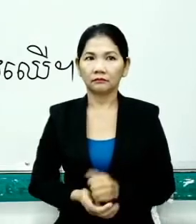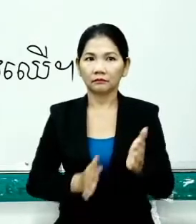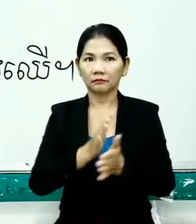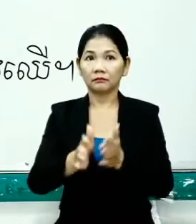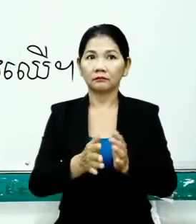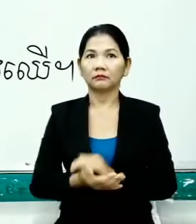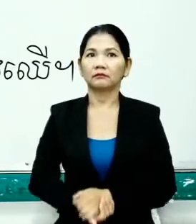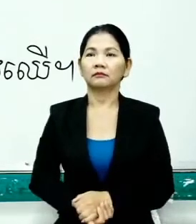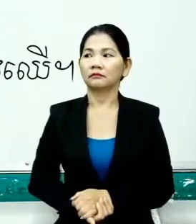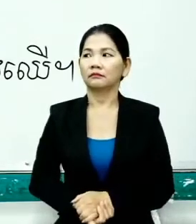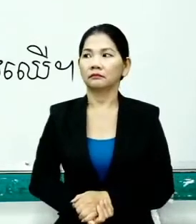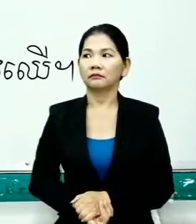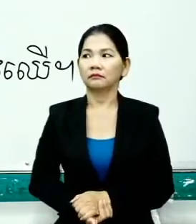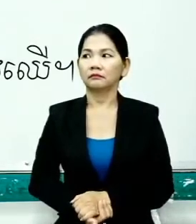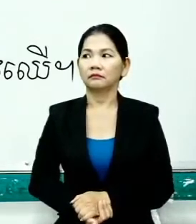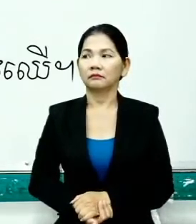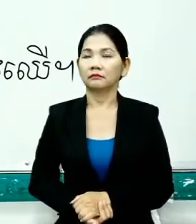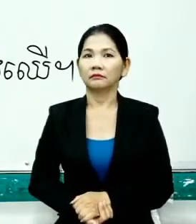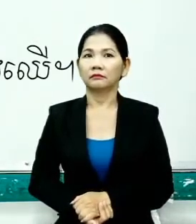á